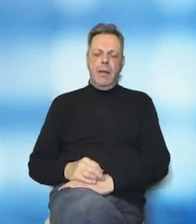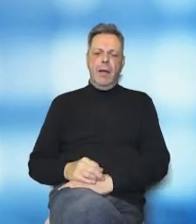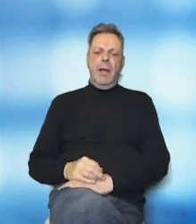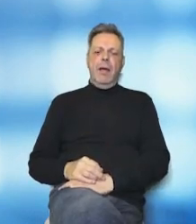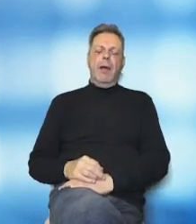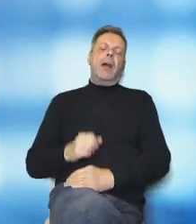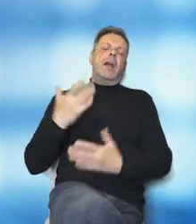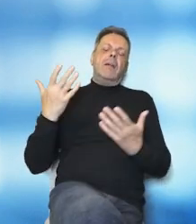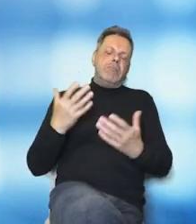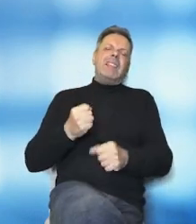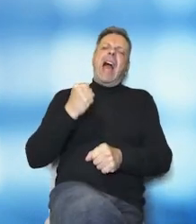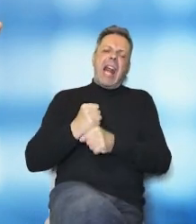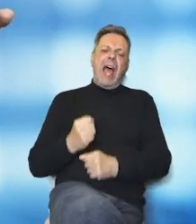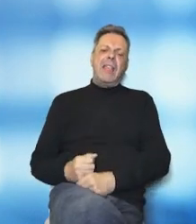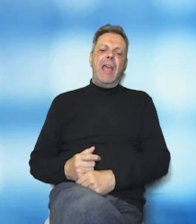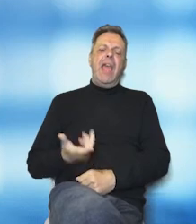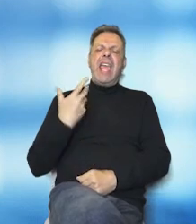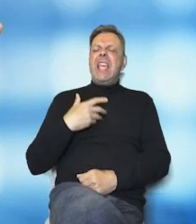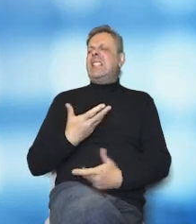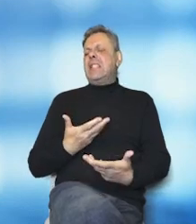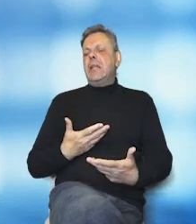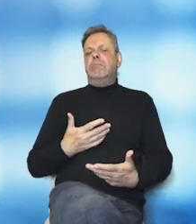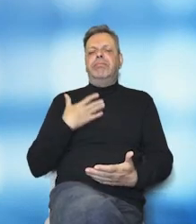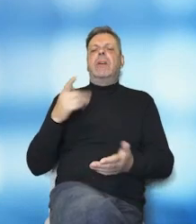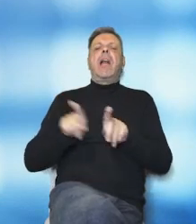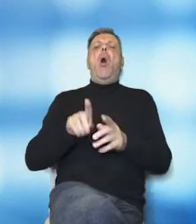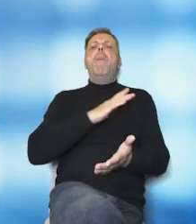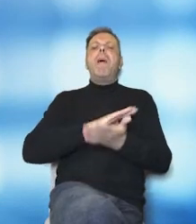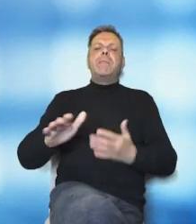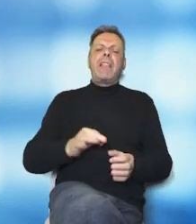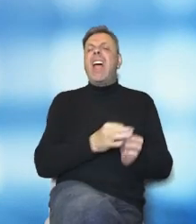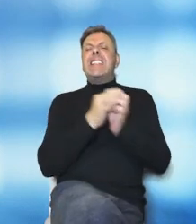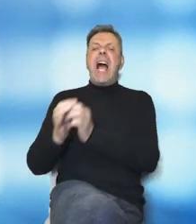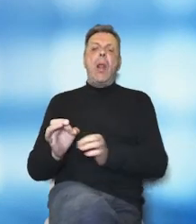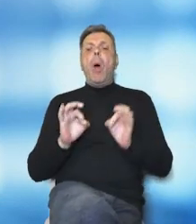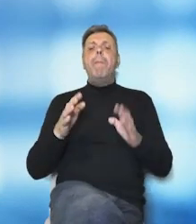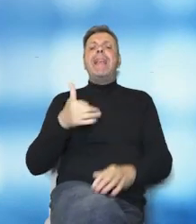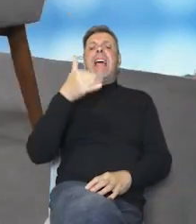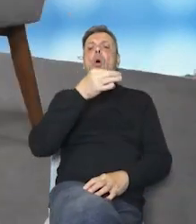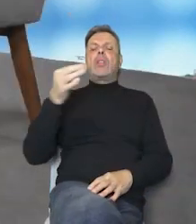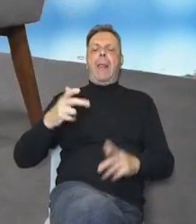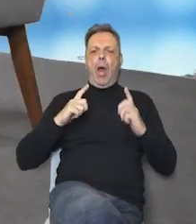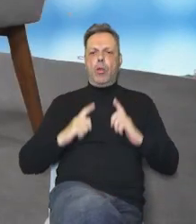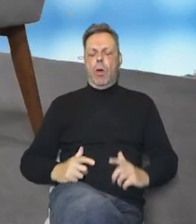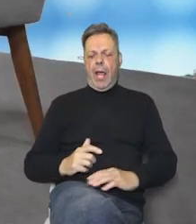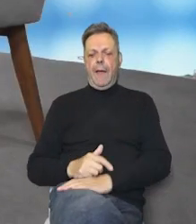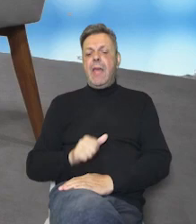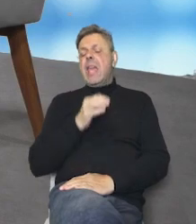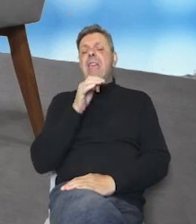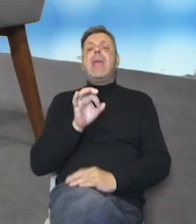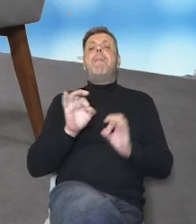rade iz humanosti i entuzijazma non stop, bez dana odmora, znači, vjerojatno su bili plaćeni. I bez